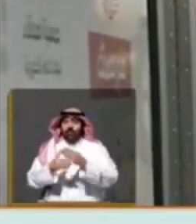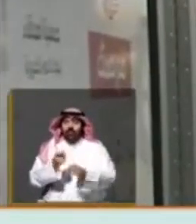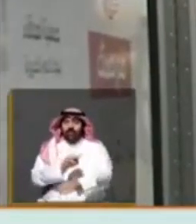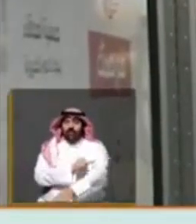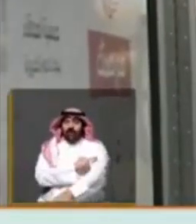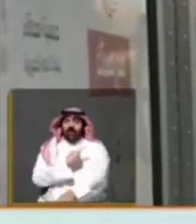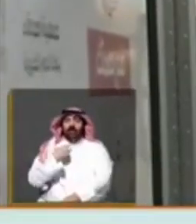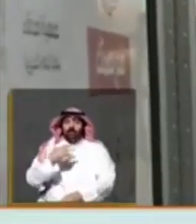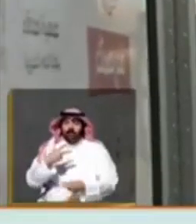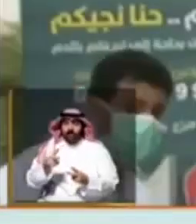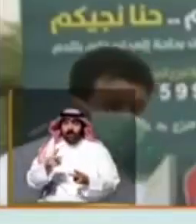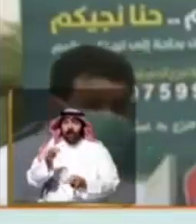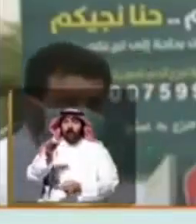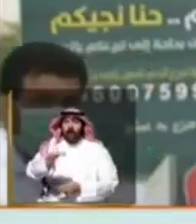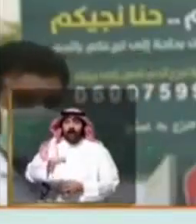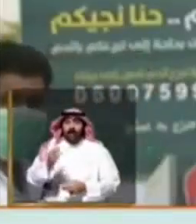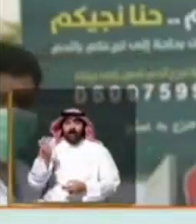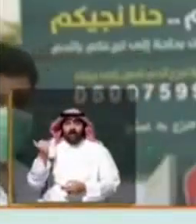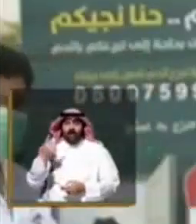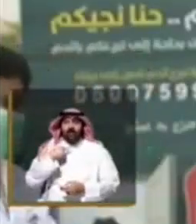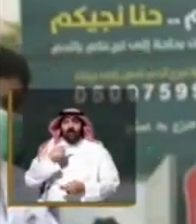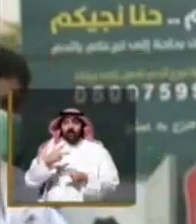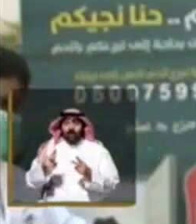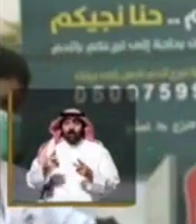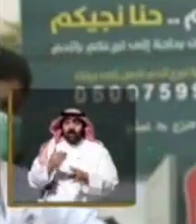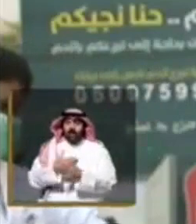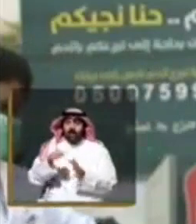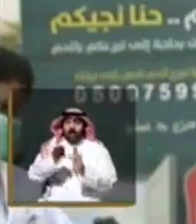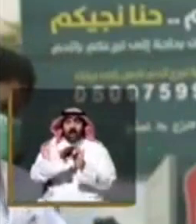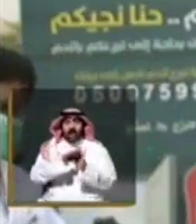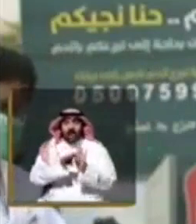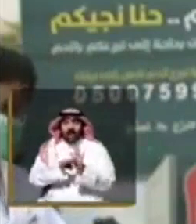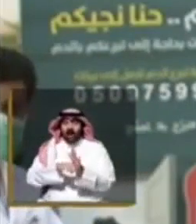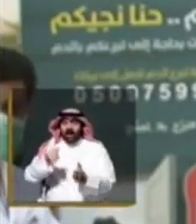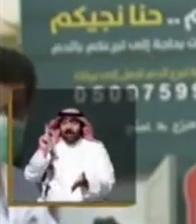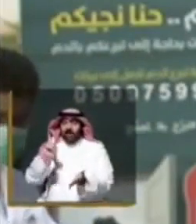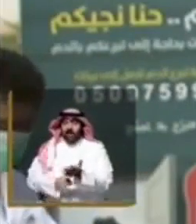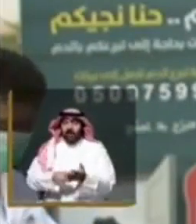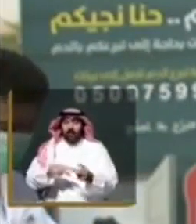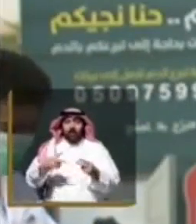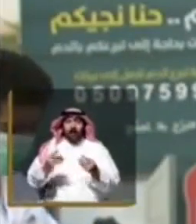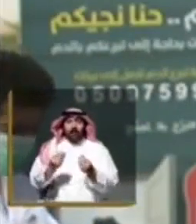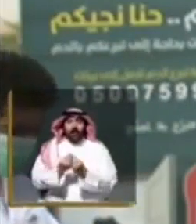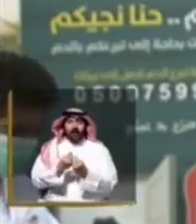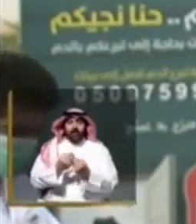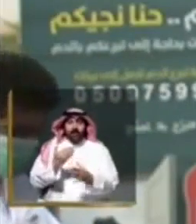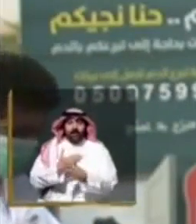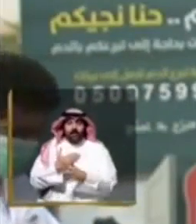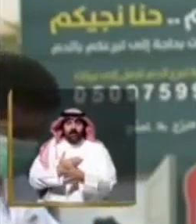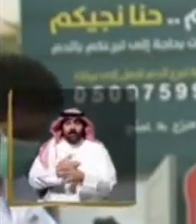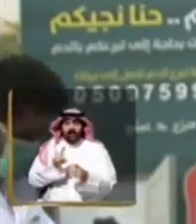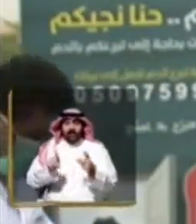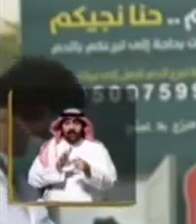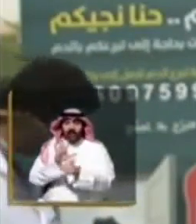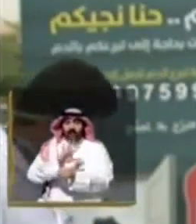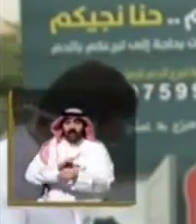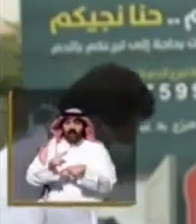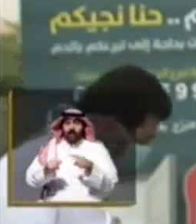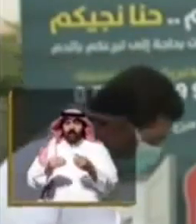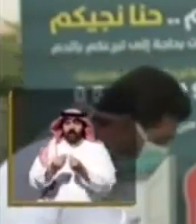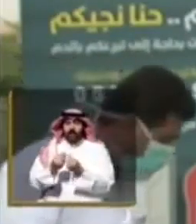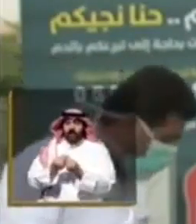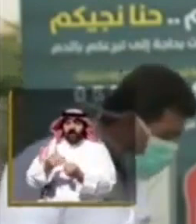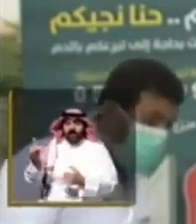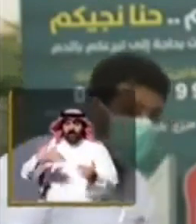للتبرع بالدم. تأتي تطبيقا للإجراءات الاحترازية والوقائية من فيروس كورونا من خلال